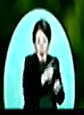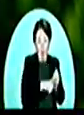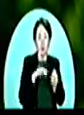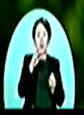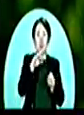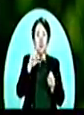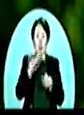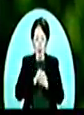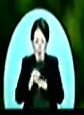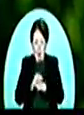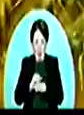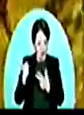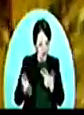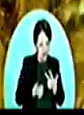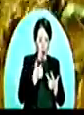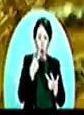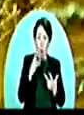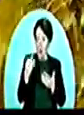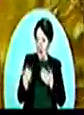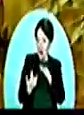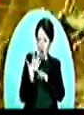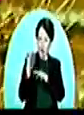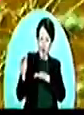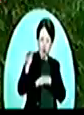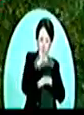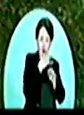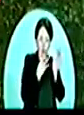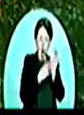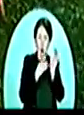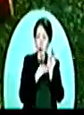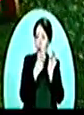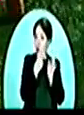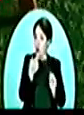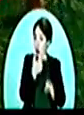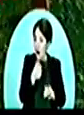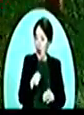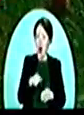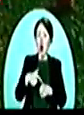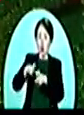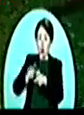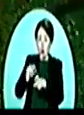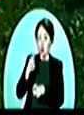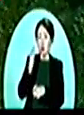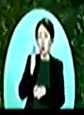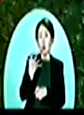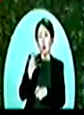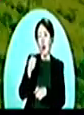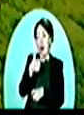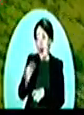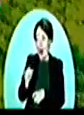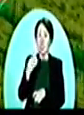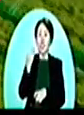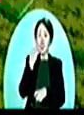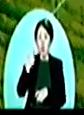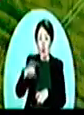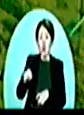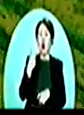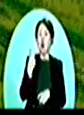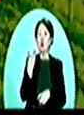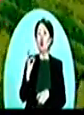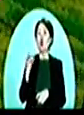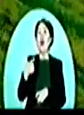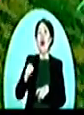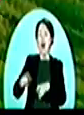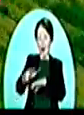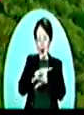тарималт тижээл бэлтгэх, бүр тарианы 9200 га, төмс хүнсний ногооны 450 га, жимс жимсгний